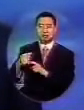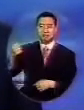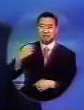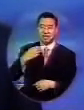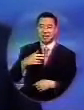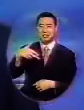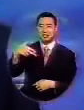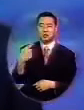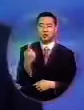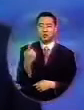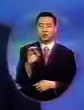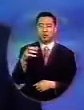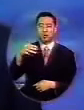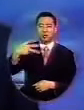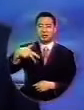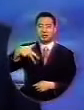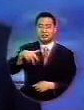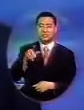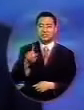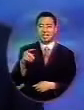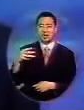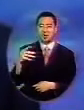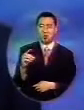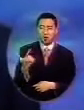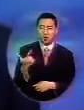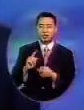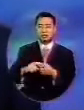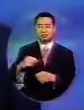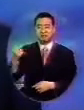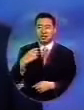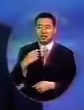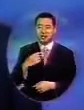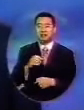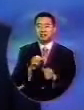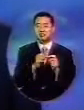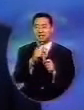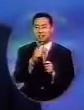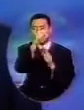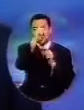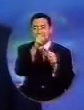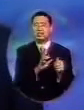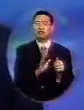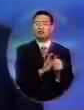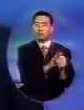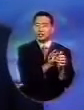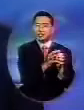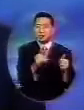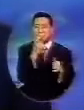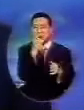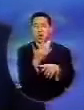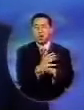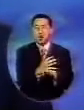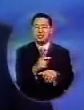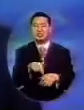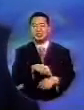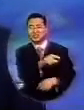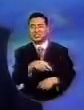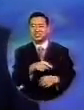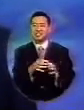이회창 후보를 지지하는 연예인들은 주로 코미디언들로 의식 있는 자신들과는 종자가 다르다.